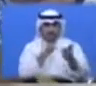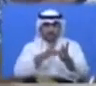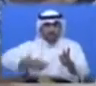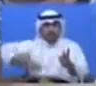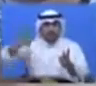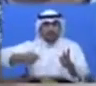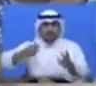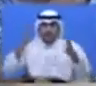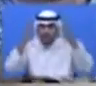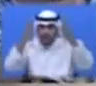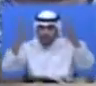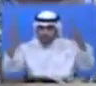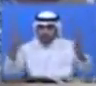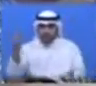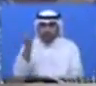الخبراء والمتخصصين